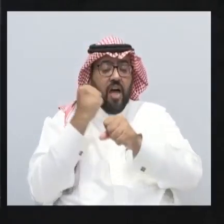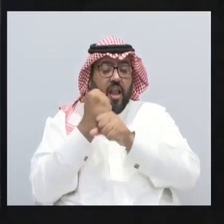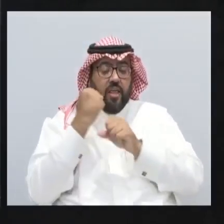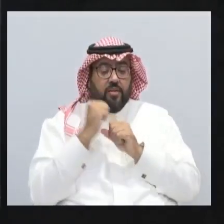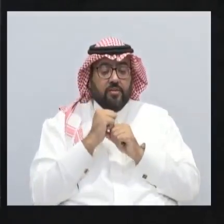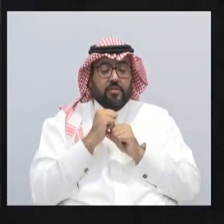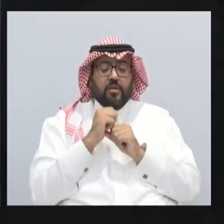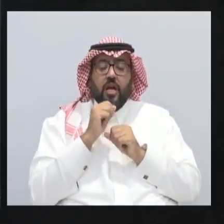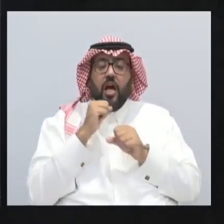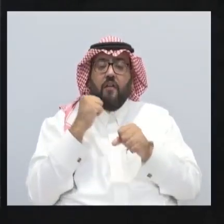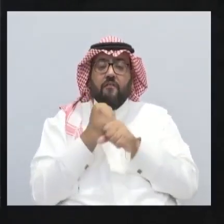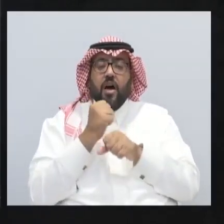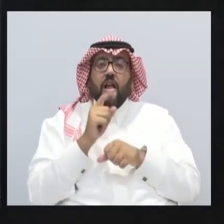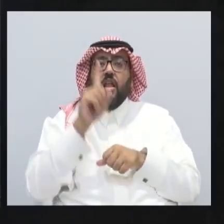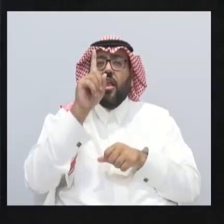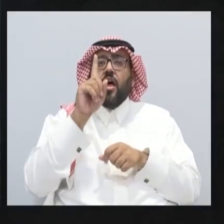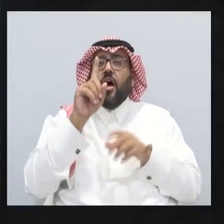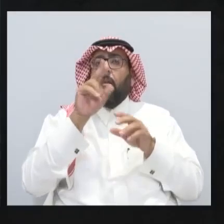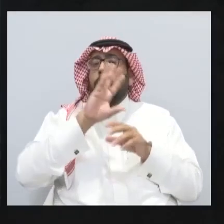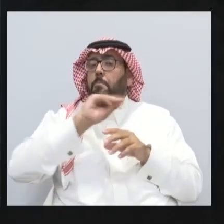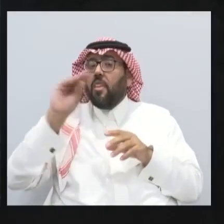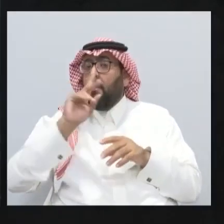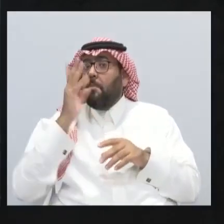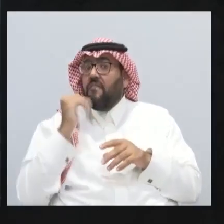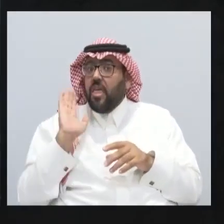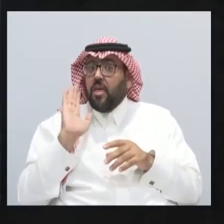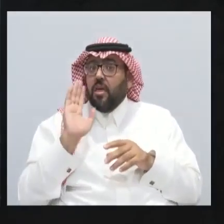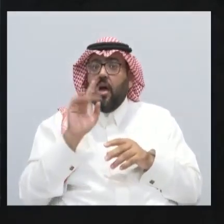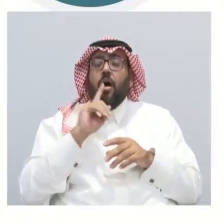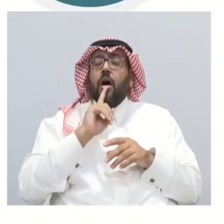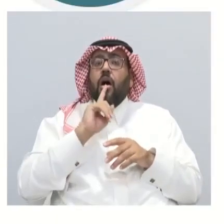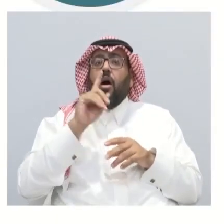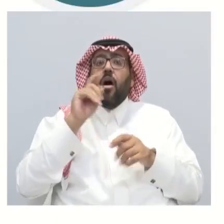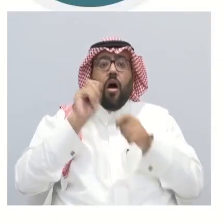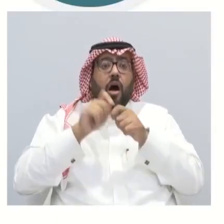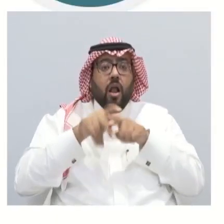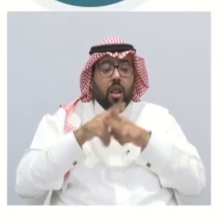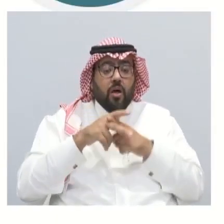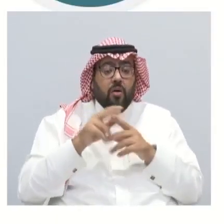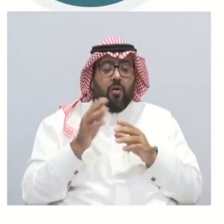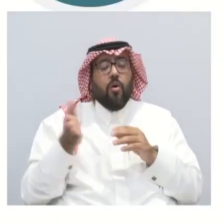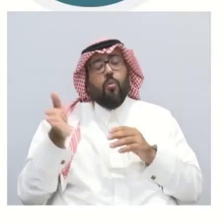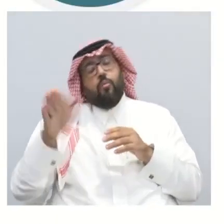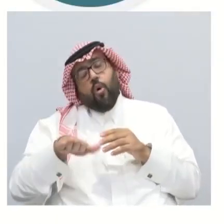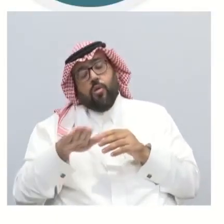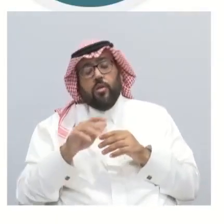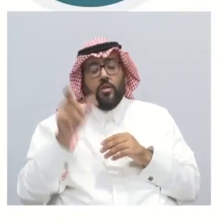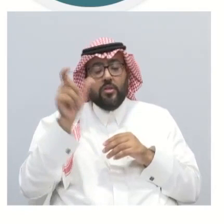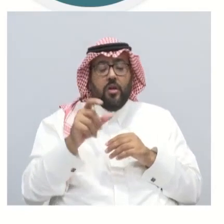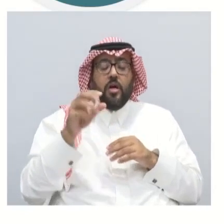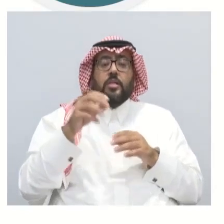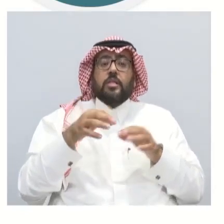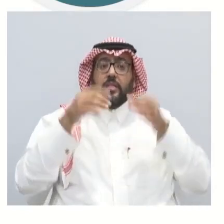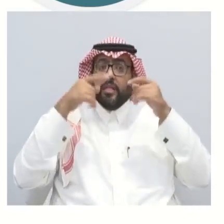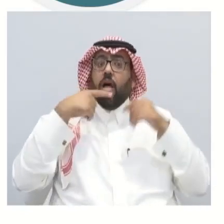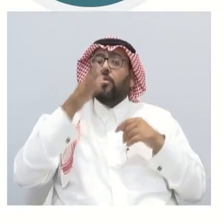فمن افعال الله الخلق والرزق والاحياء والاماته كما ترون هو التصديق الجازم بوجود الله تعالى